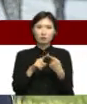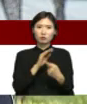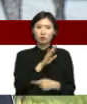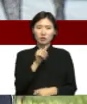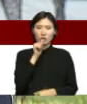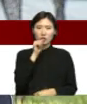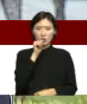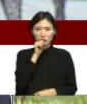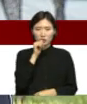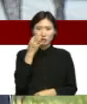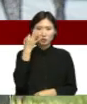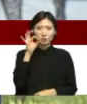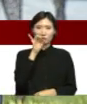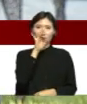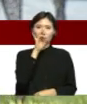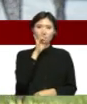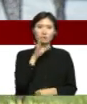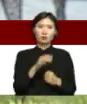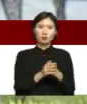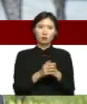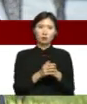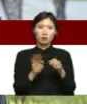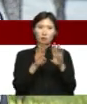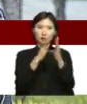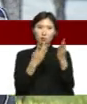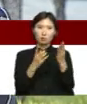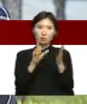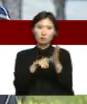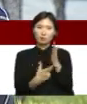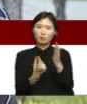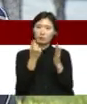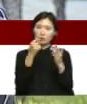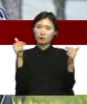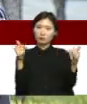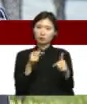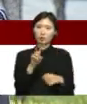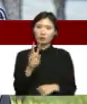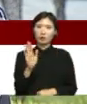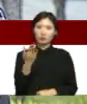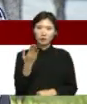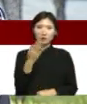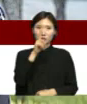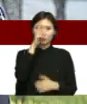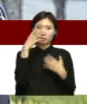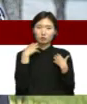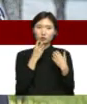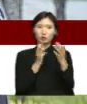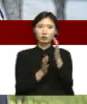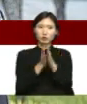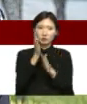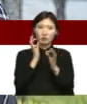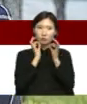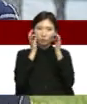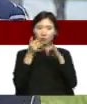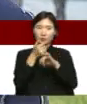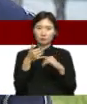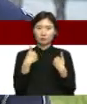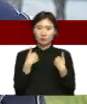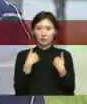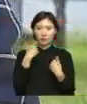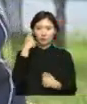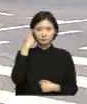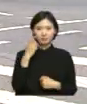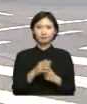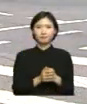철 때로 용 답을 할 수가 없고요 개통 시기를 펠리 저희들이 줄여야 된다고 정부나 서울시에서 노력을 반드시 해야 된다고